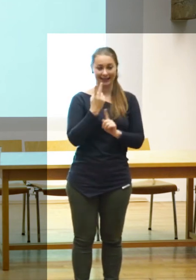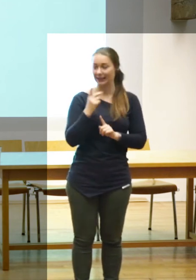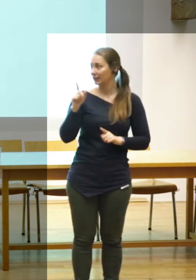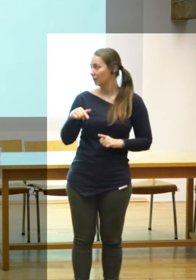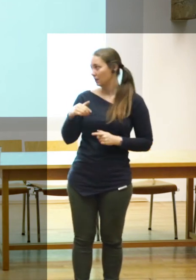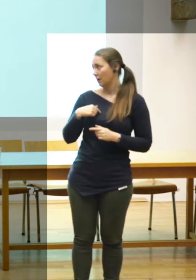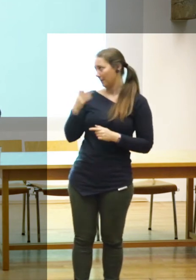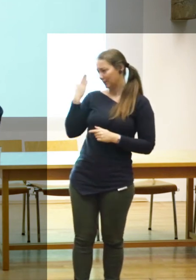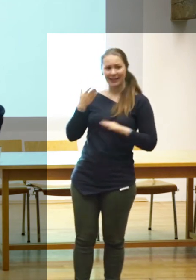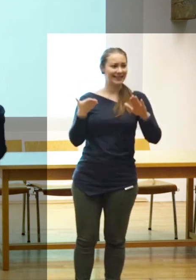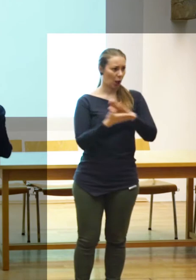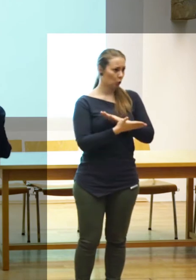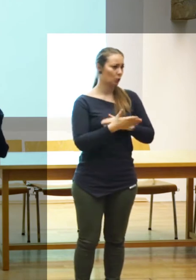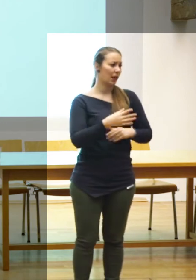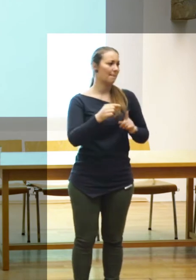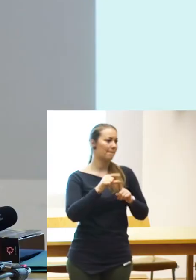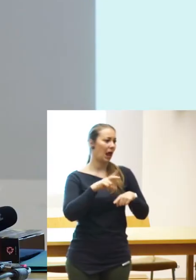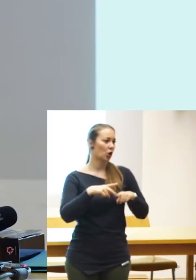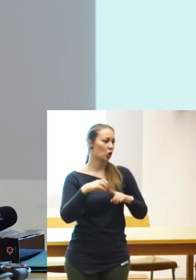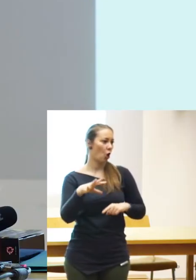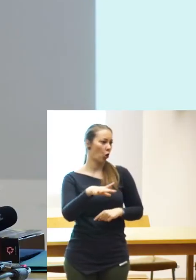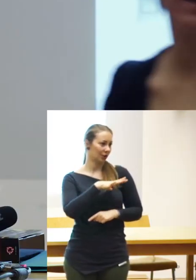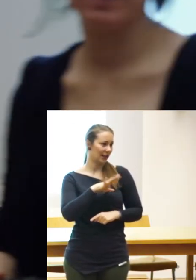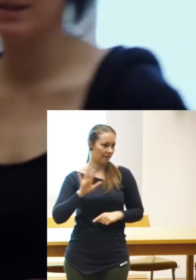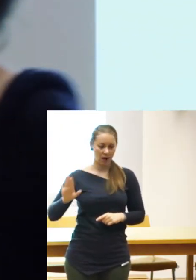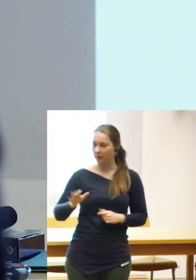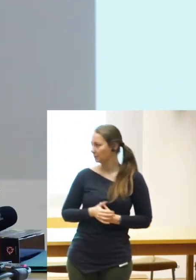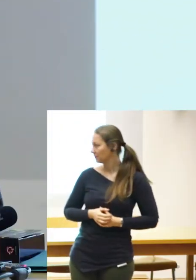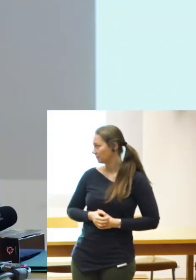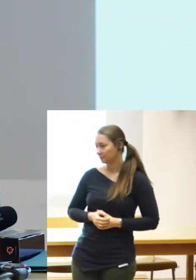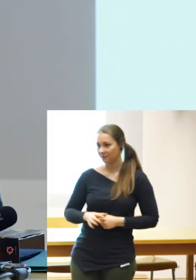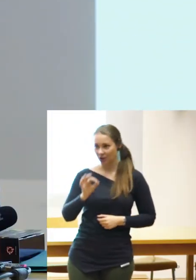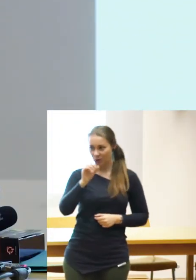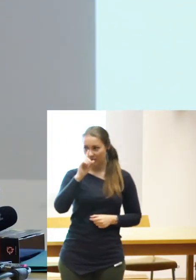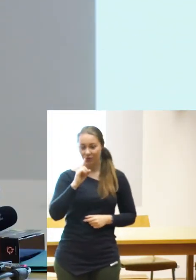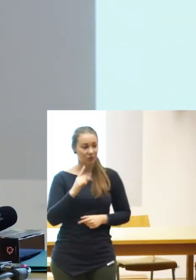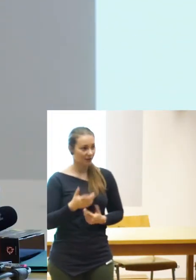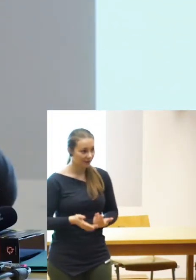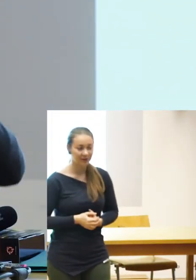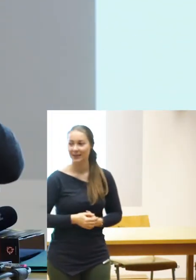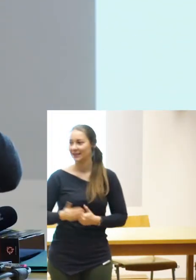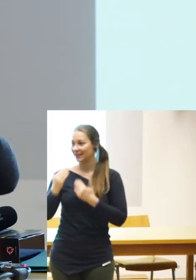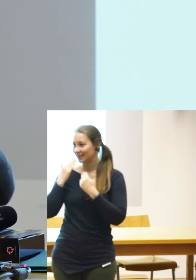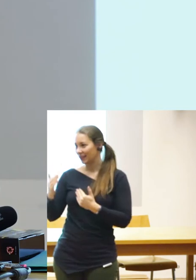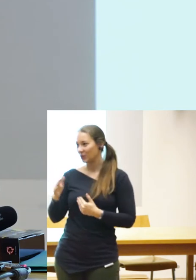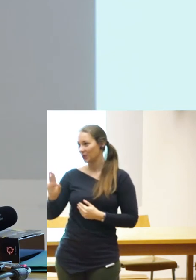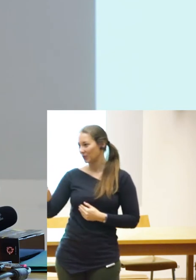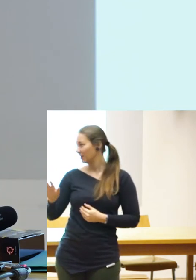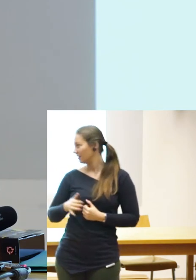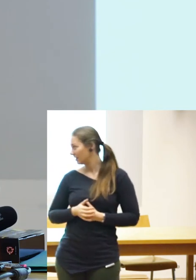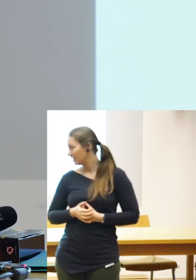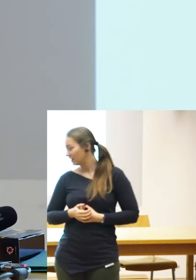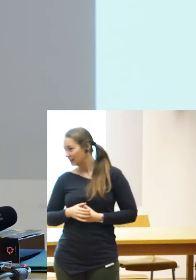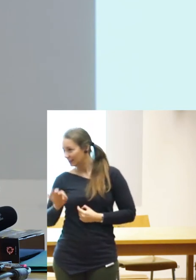za Plato Ostrava. Dobrý večer. Já děkuji Sylvii Šeborové, že překodovala Simone de